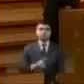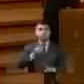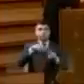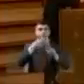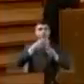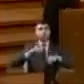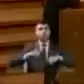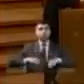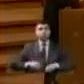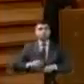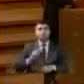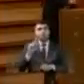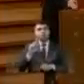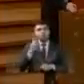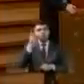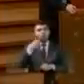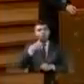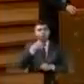اولا